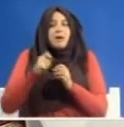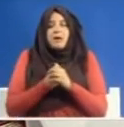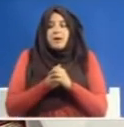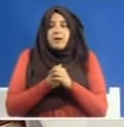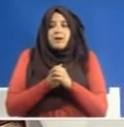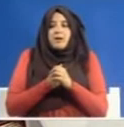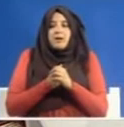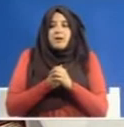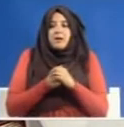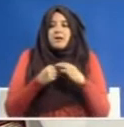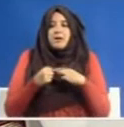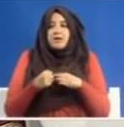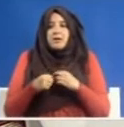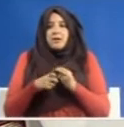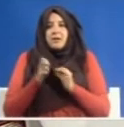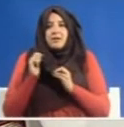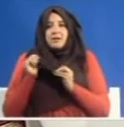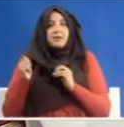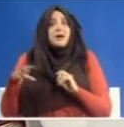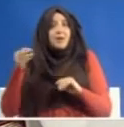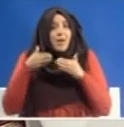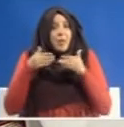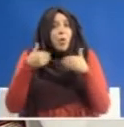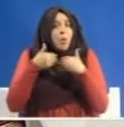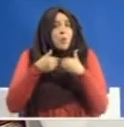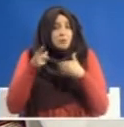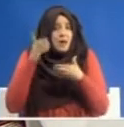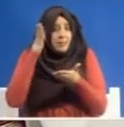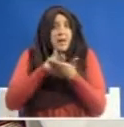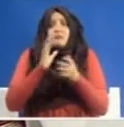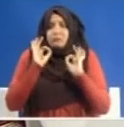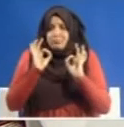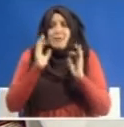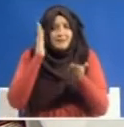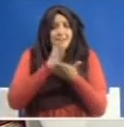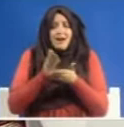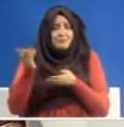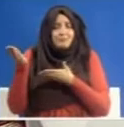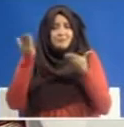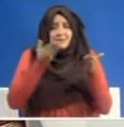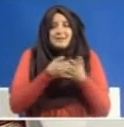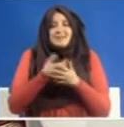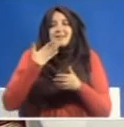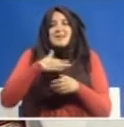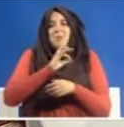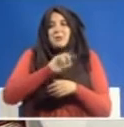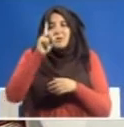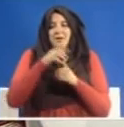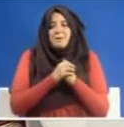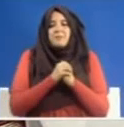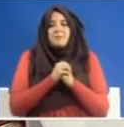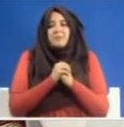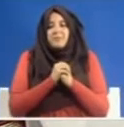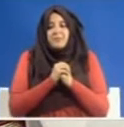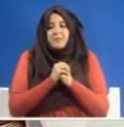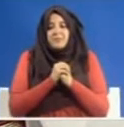نعترضه أنا على المباشر. نعم راكي مع المباشر سميرة، تفضلي. السلام عليكم. وعليك السلام ورحمة الله